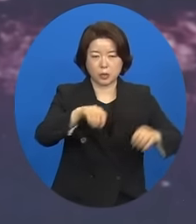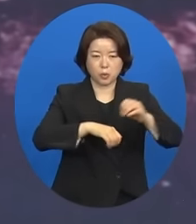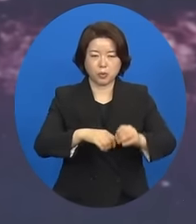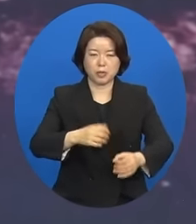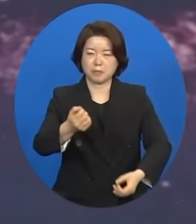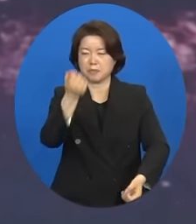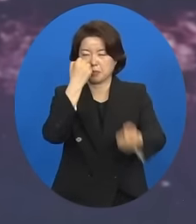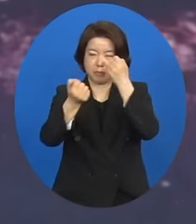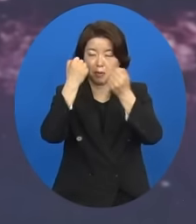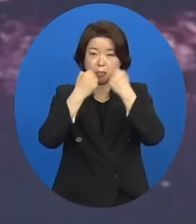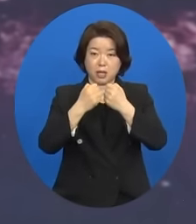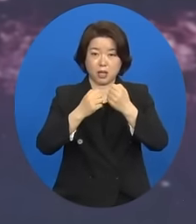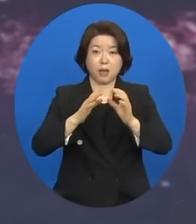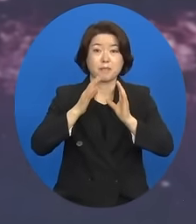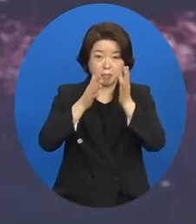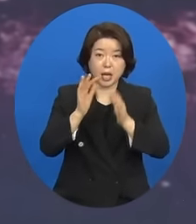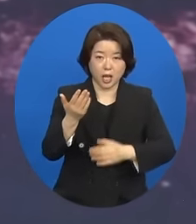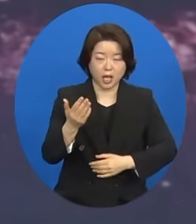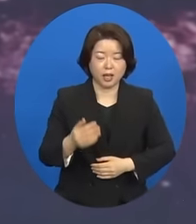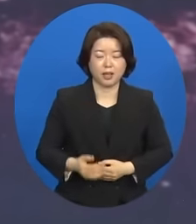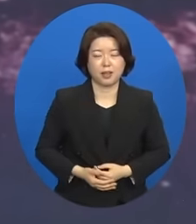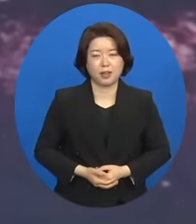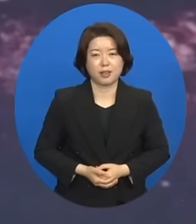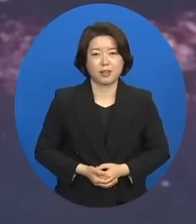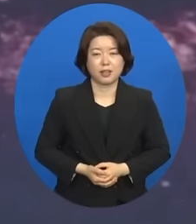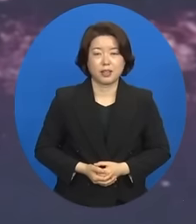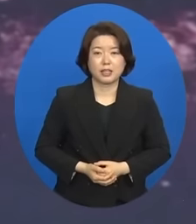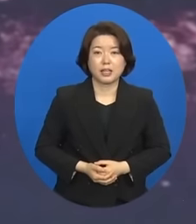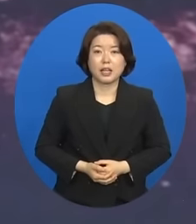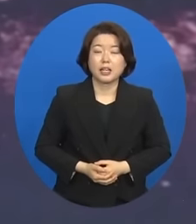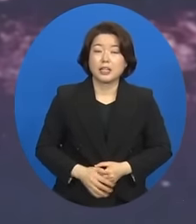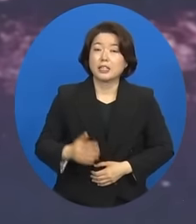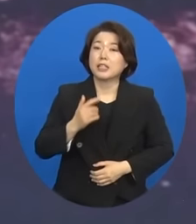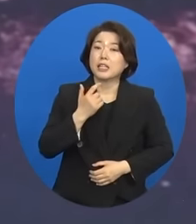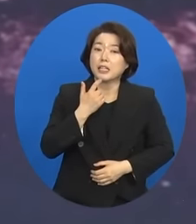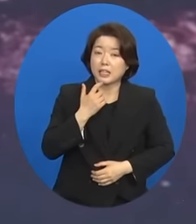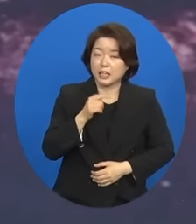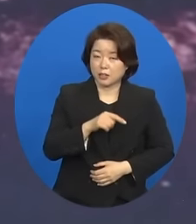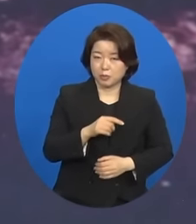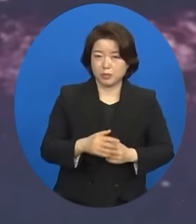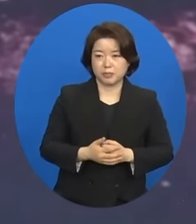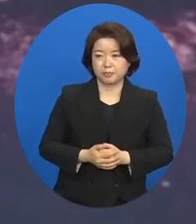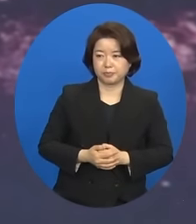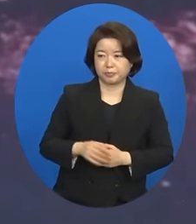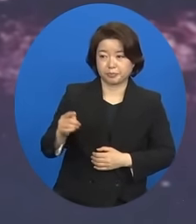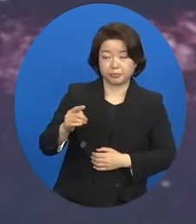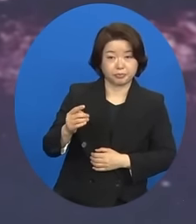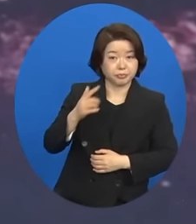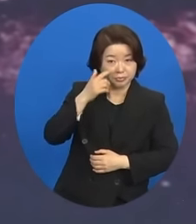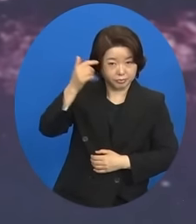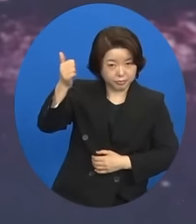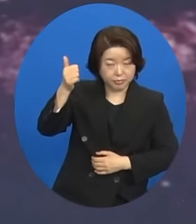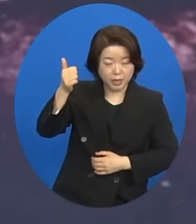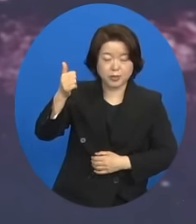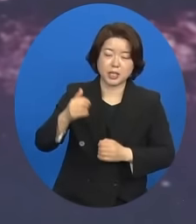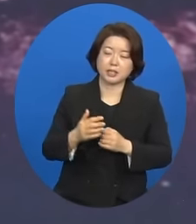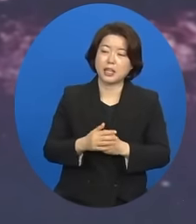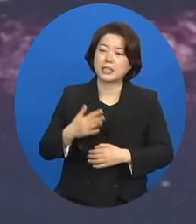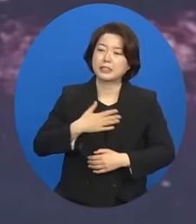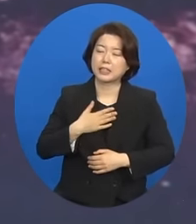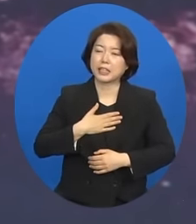거예요 야곱은 아버지 이삭에게 동생인 자신을 형 에서라고 속였습니다 그런데 이번에는